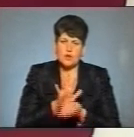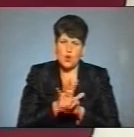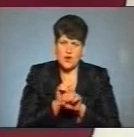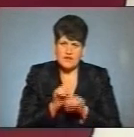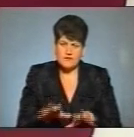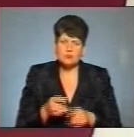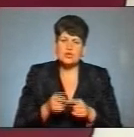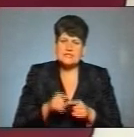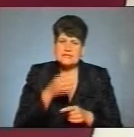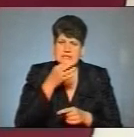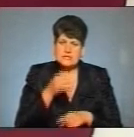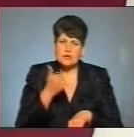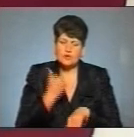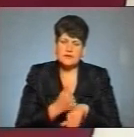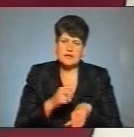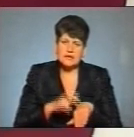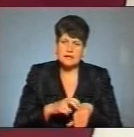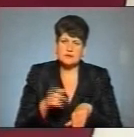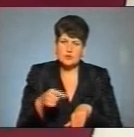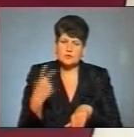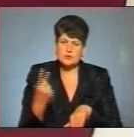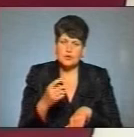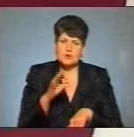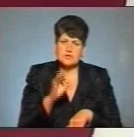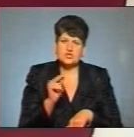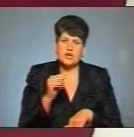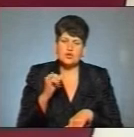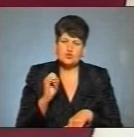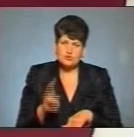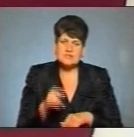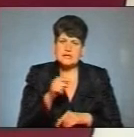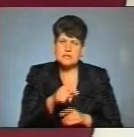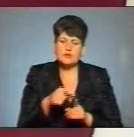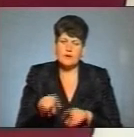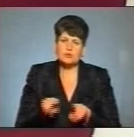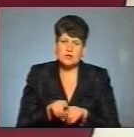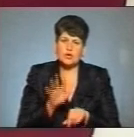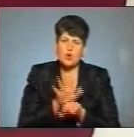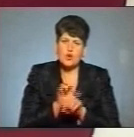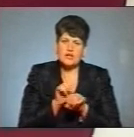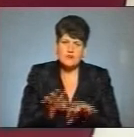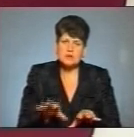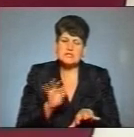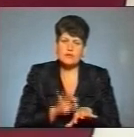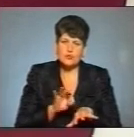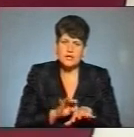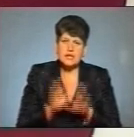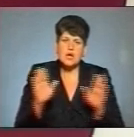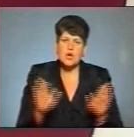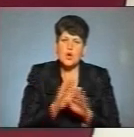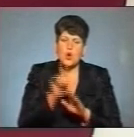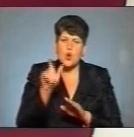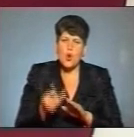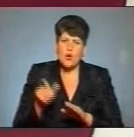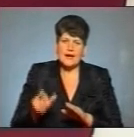це розповіла головна санітарна лікарка Тернопільщини Оксана Чайчук. За її словами, також на коронавірус захворіли хористи церков Української